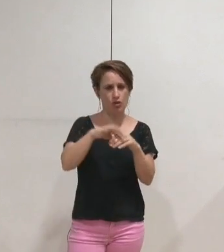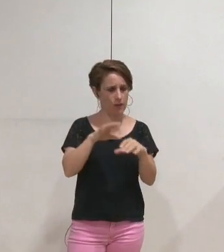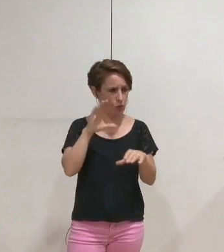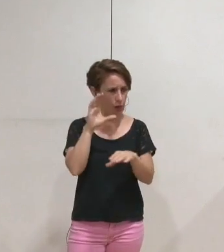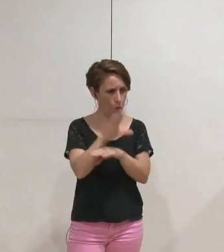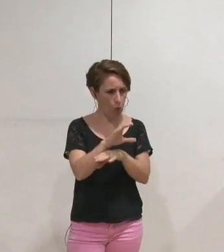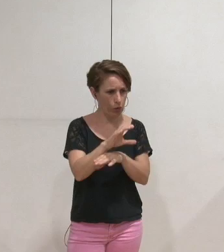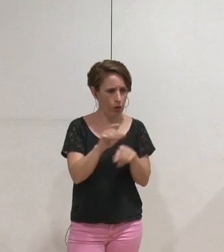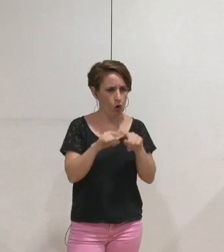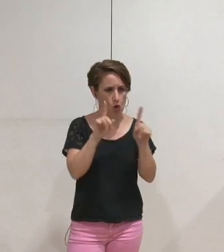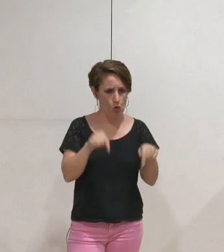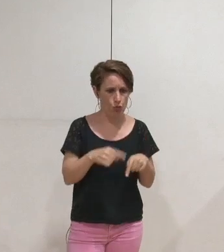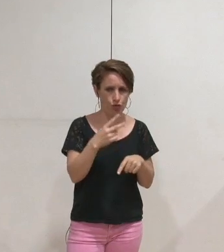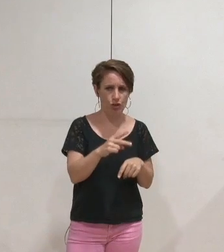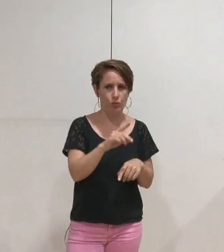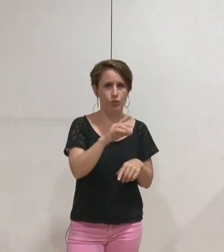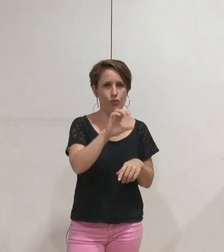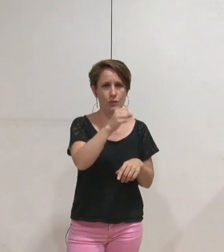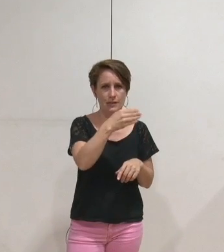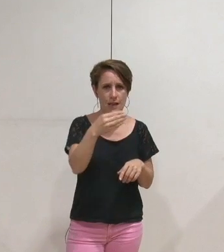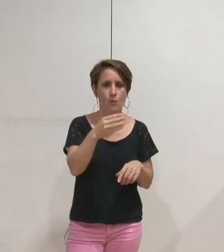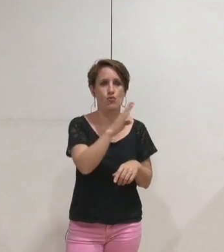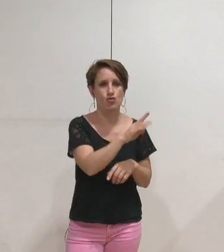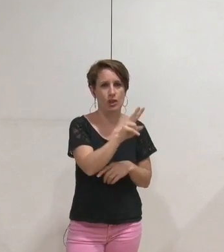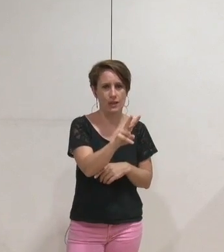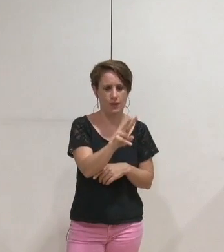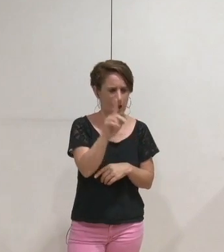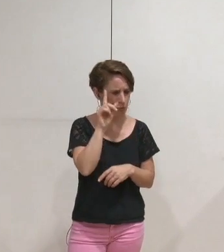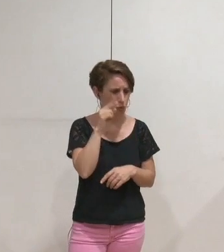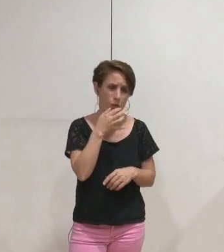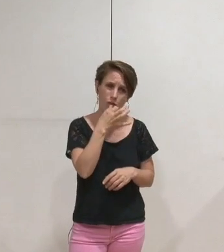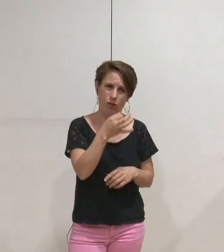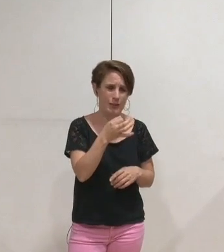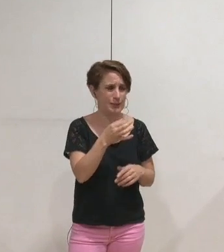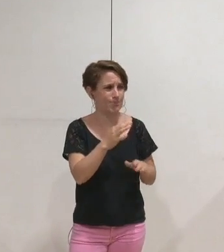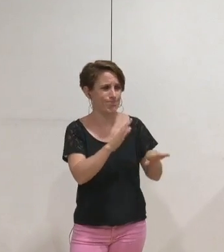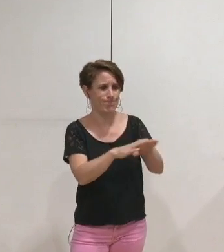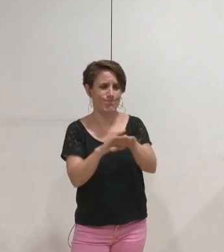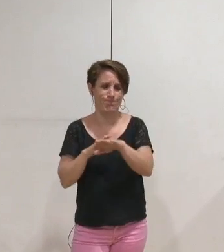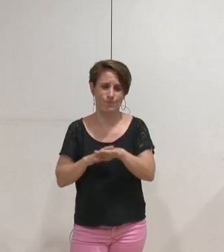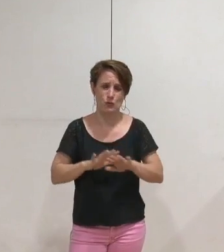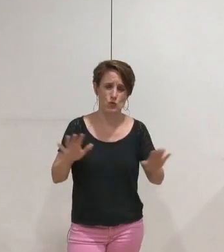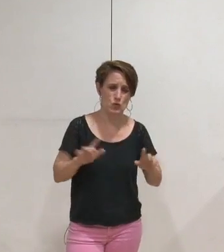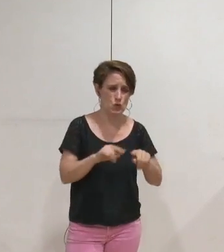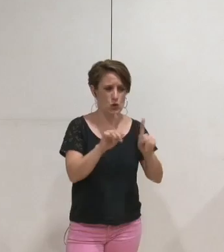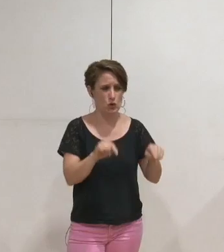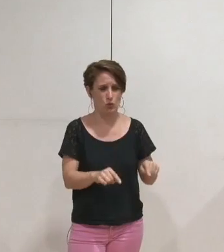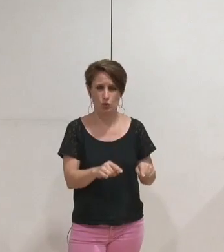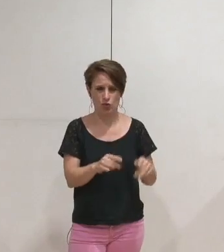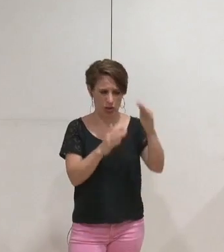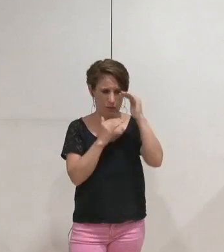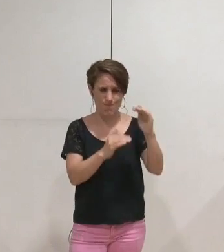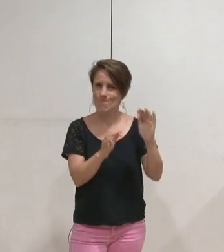de laass bouchill Vialet parce que j'avais mis des doutes sur la crédibilité de ce budget sur la